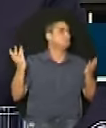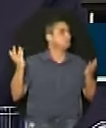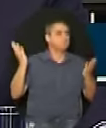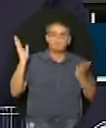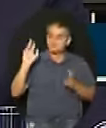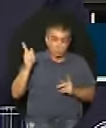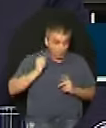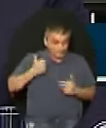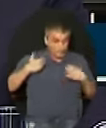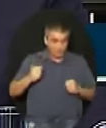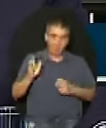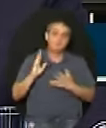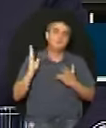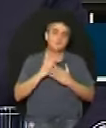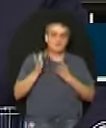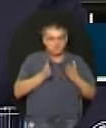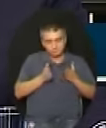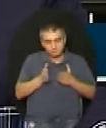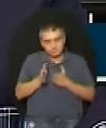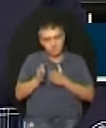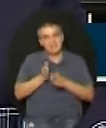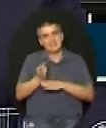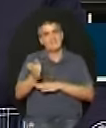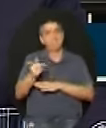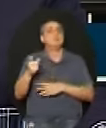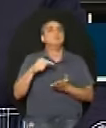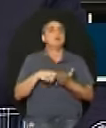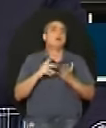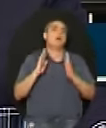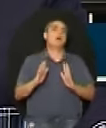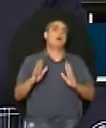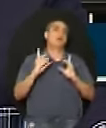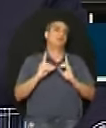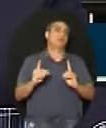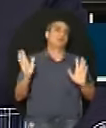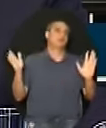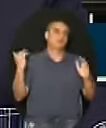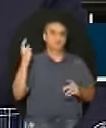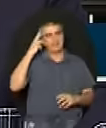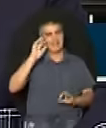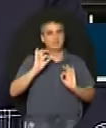הוא יהיה מוכרח בסוף, מסלילים אותו לכיוונים מסוימים, כי זאת הדרך